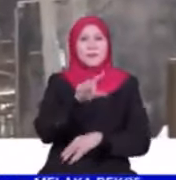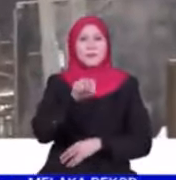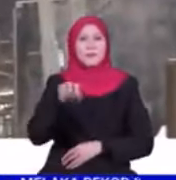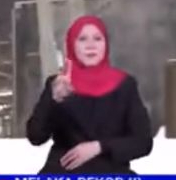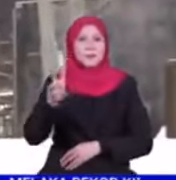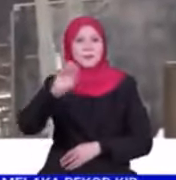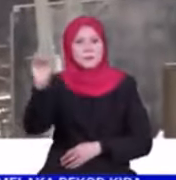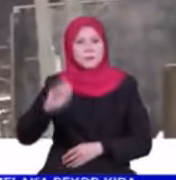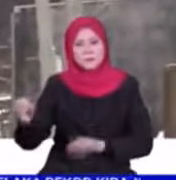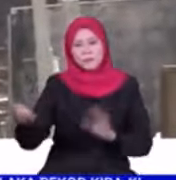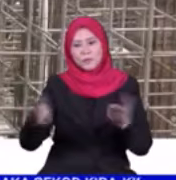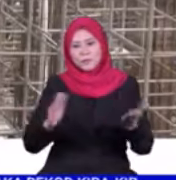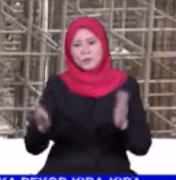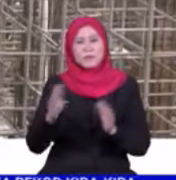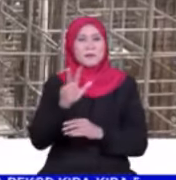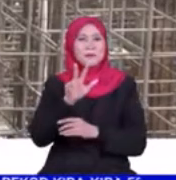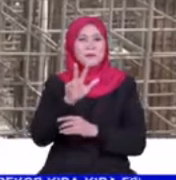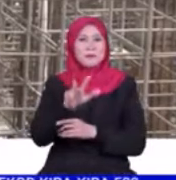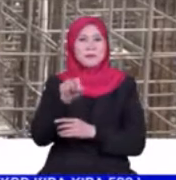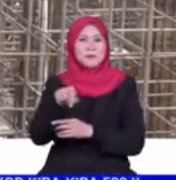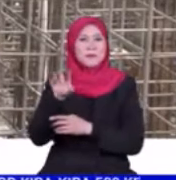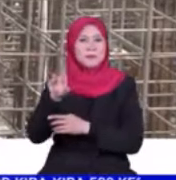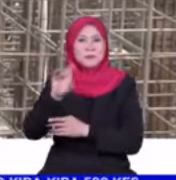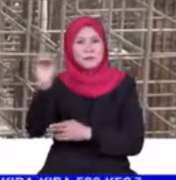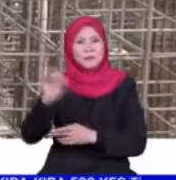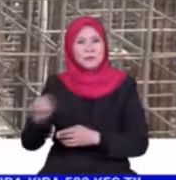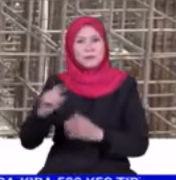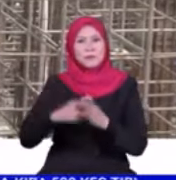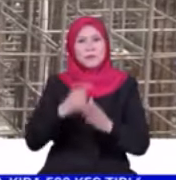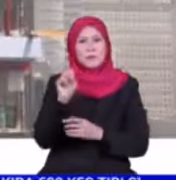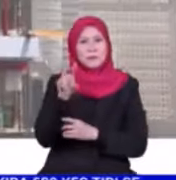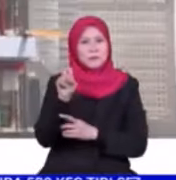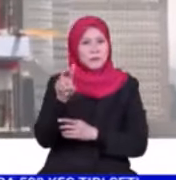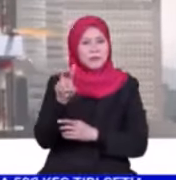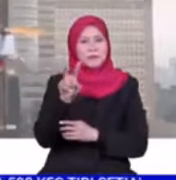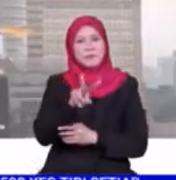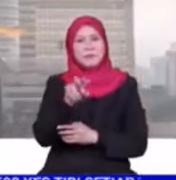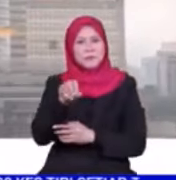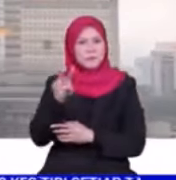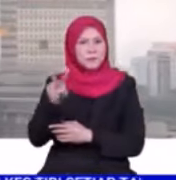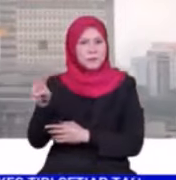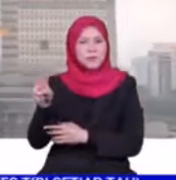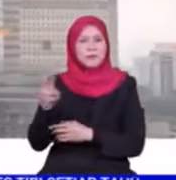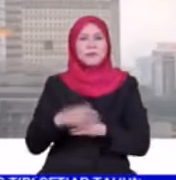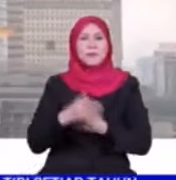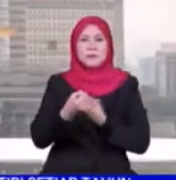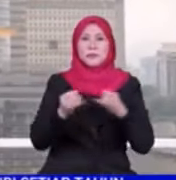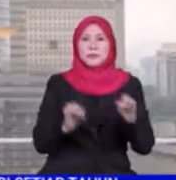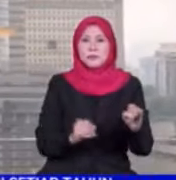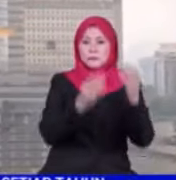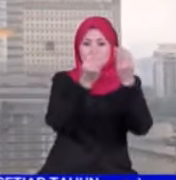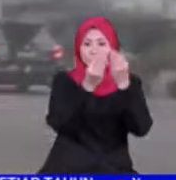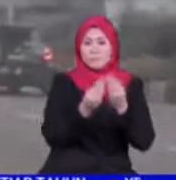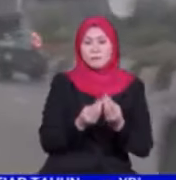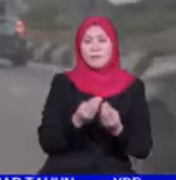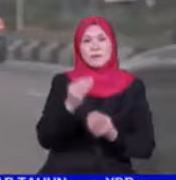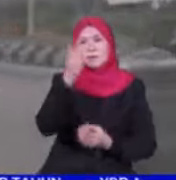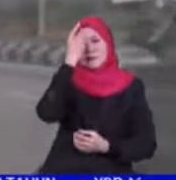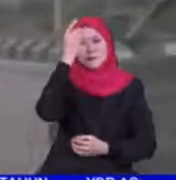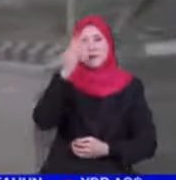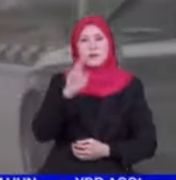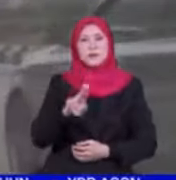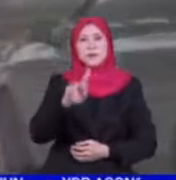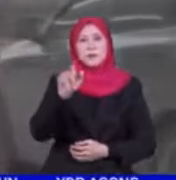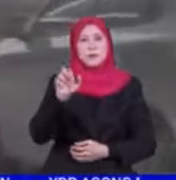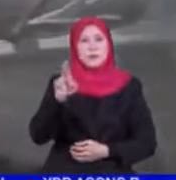3.7% berbanding 3.8% pada Disember 2022. Ketua Perangkawan Datuk Seri Dr. Muhammad Uzair Mahidin